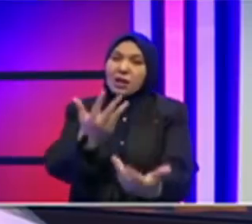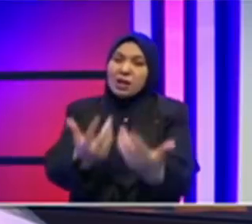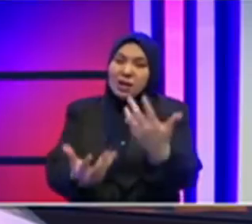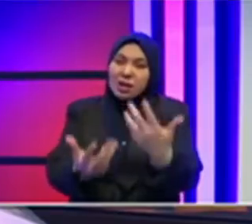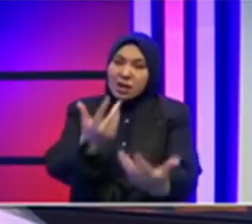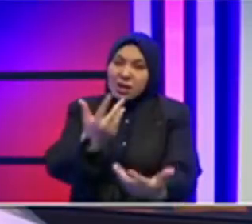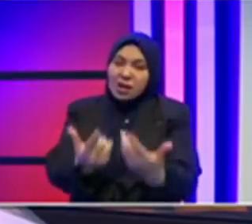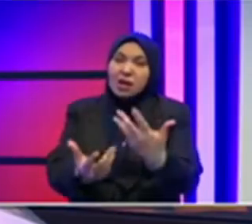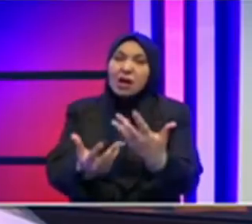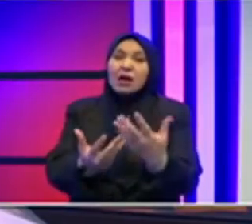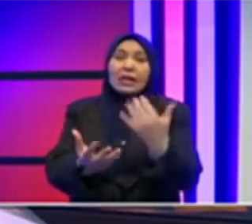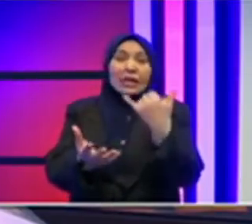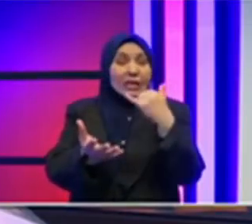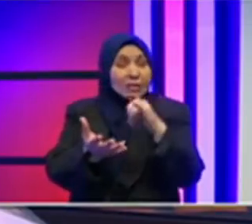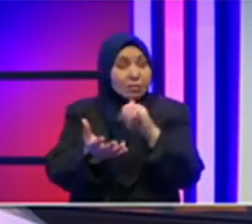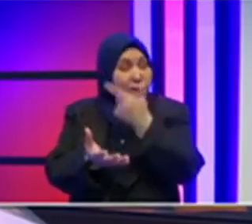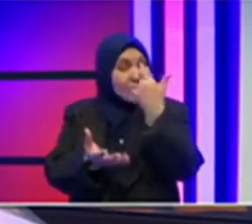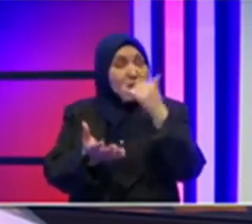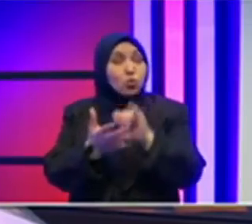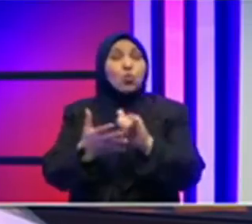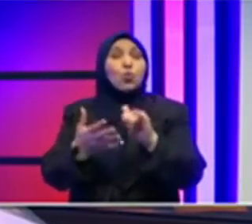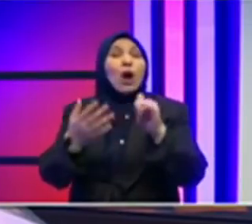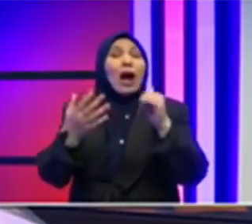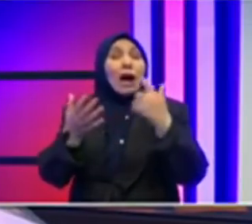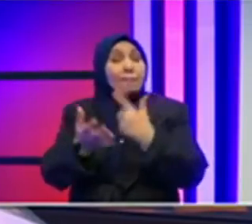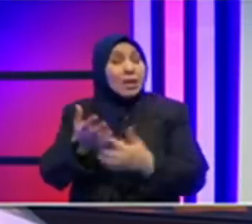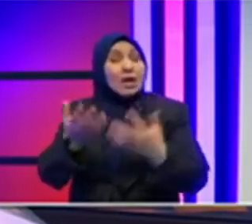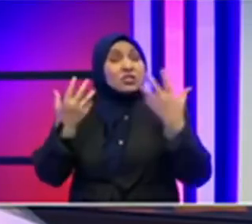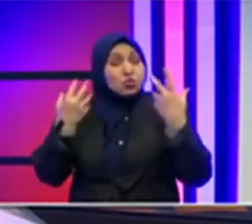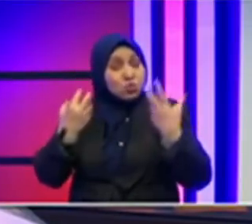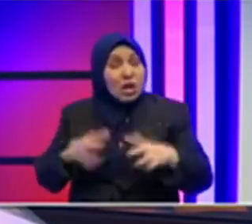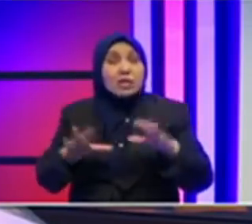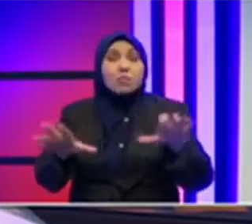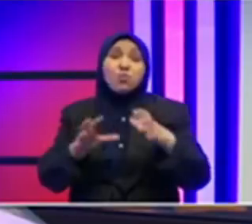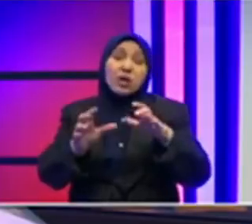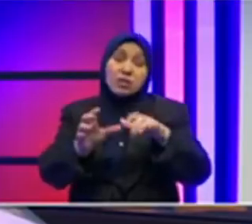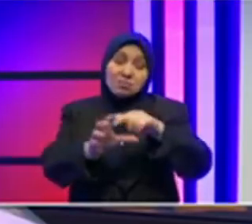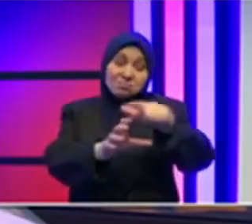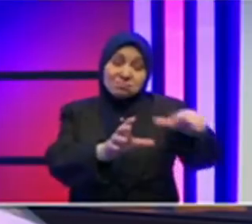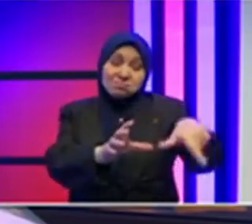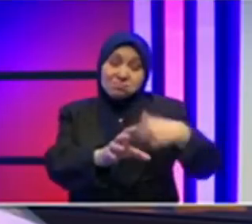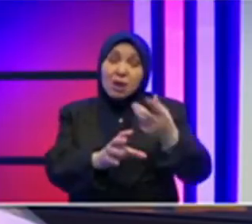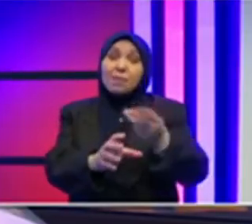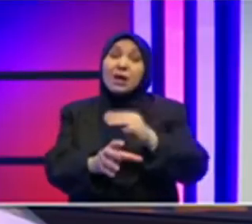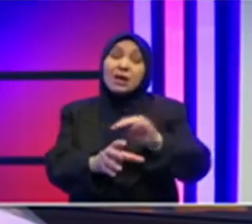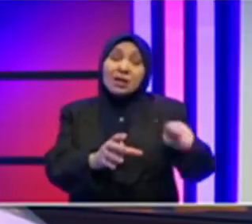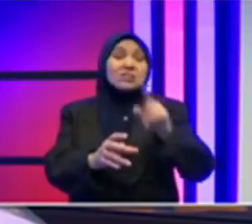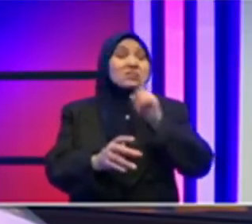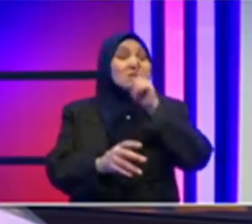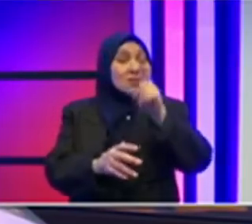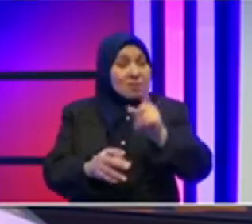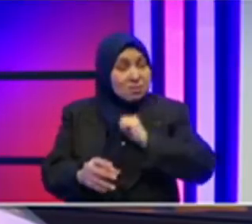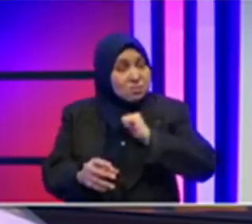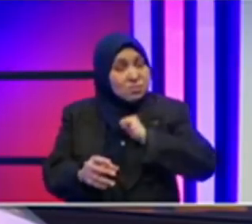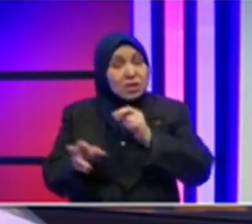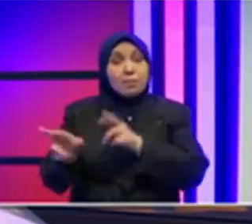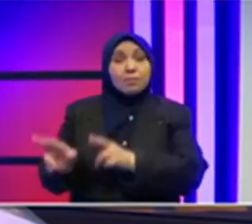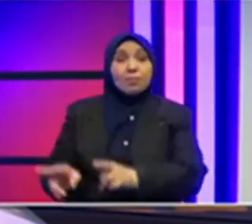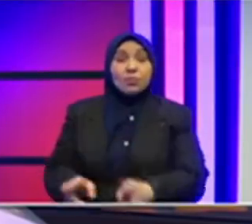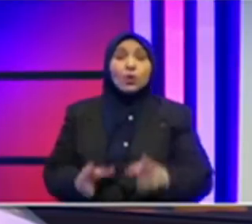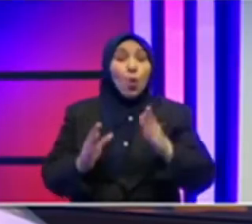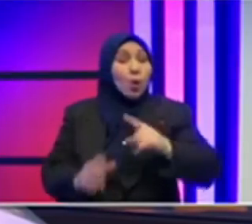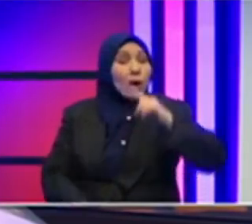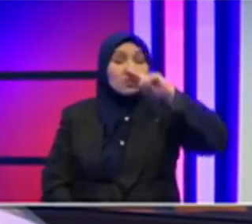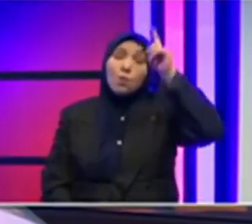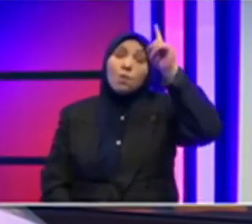qaddamat yadak, itu adalah apa yang dibuat oleh tangan-tangan mereka. Mereka sendiri yang sebenarnya merancang. Orang sombong Ustaz,